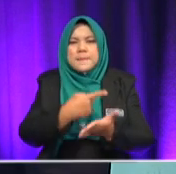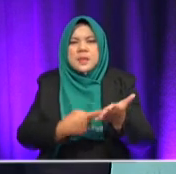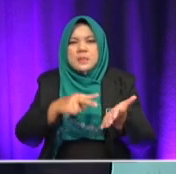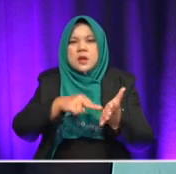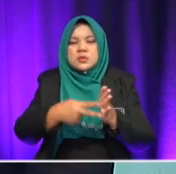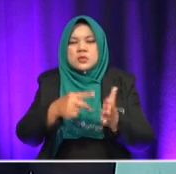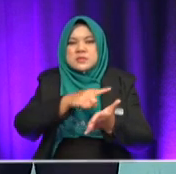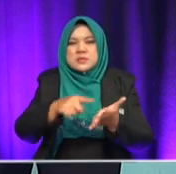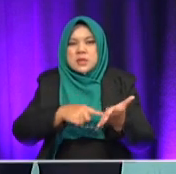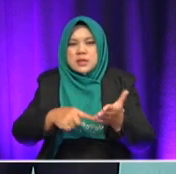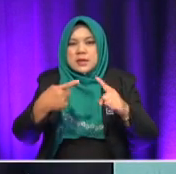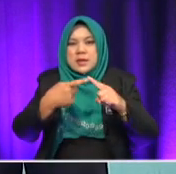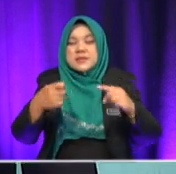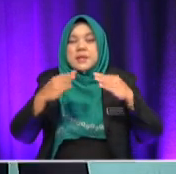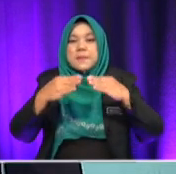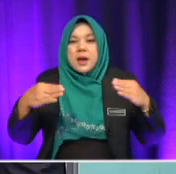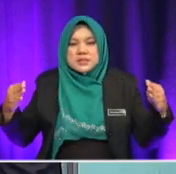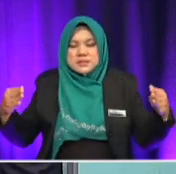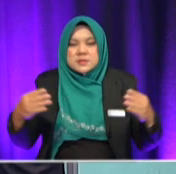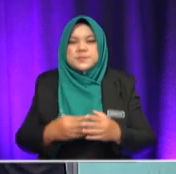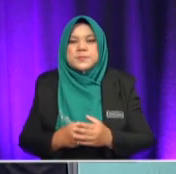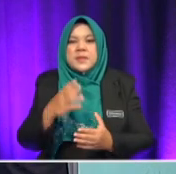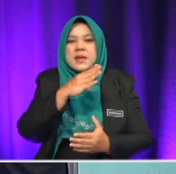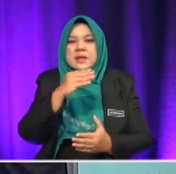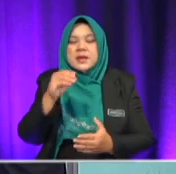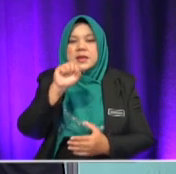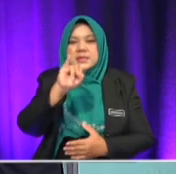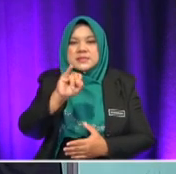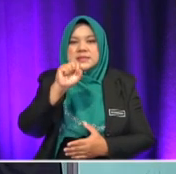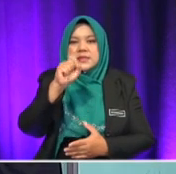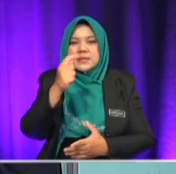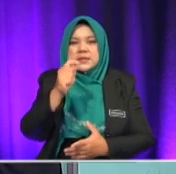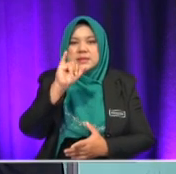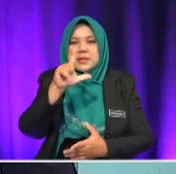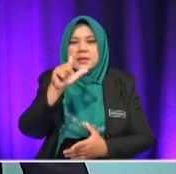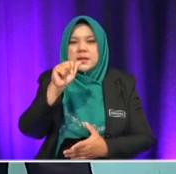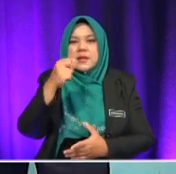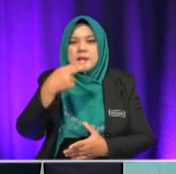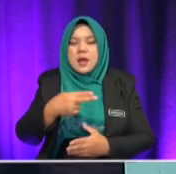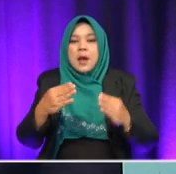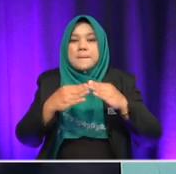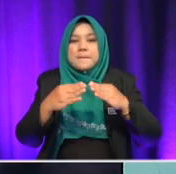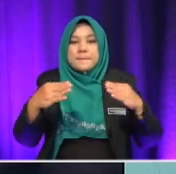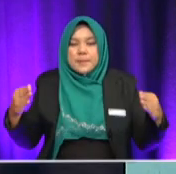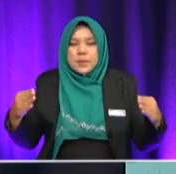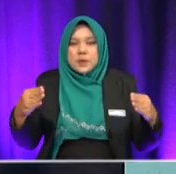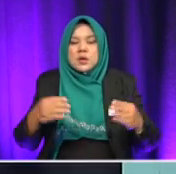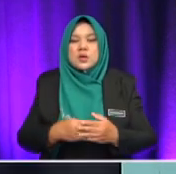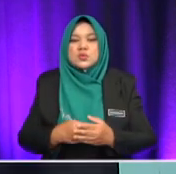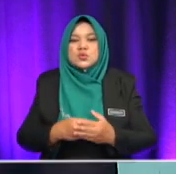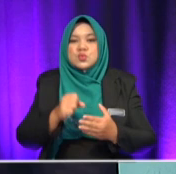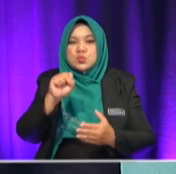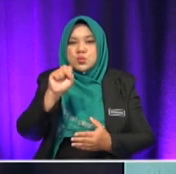zakat dari sudut bahasa dia ada dua bahasa dan juga istilah maksud dari sudut bahasa bermaksud subur